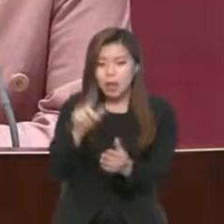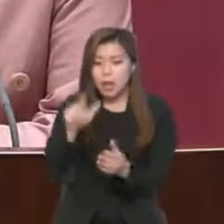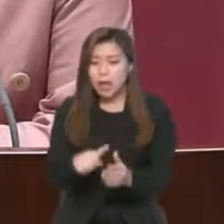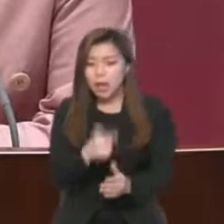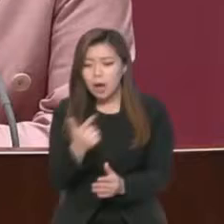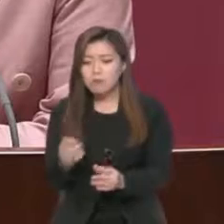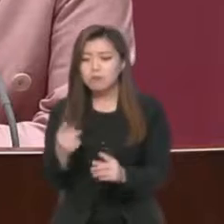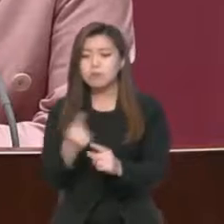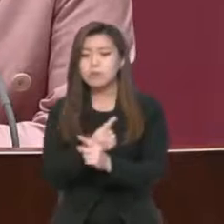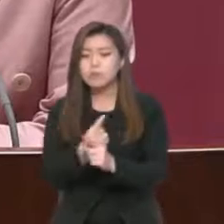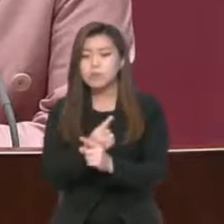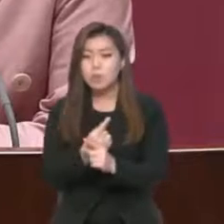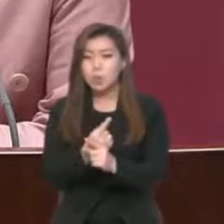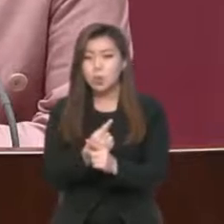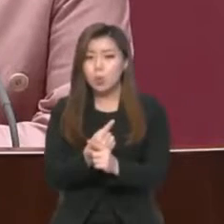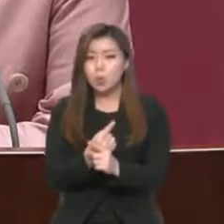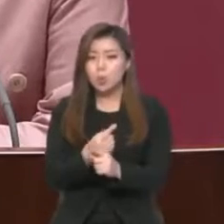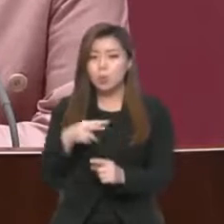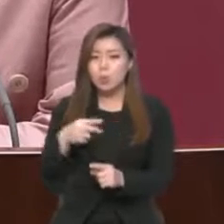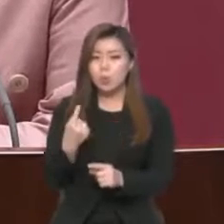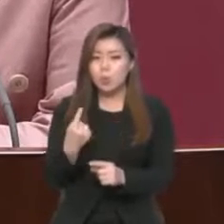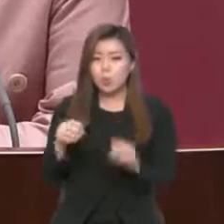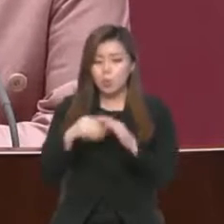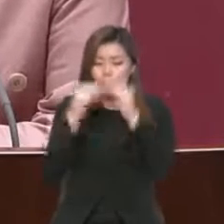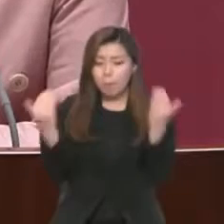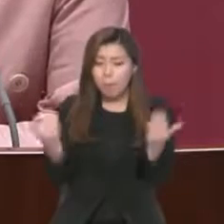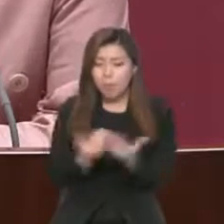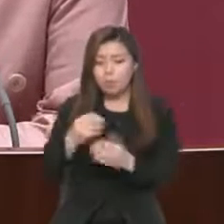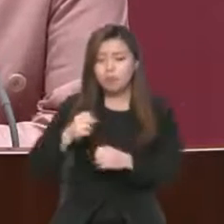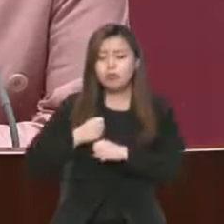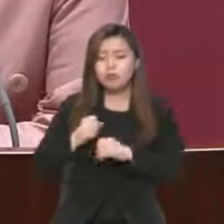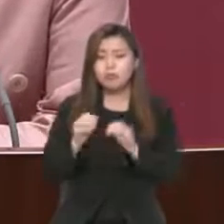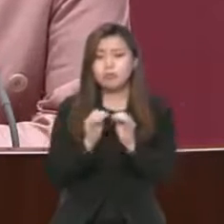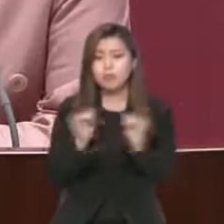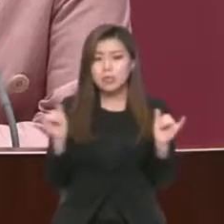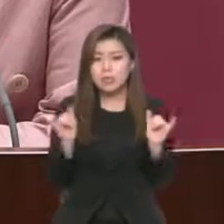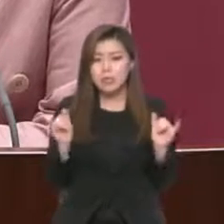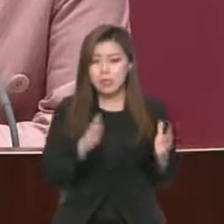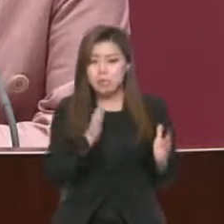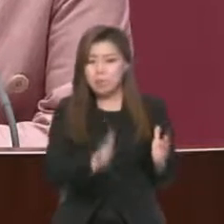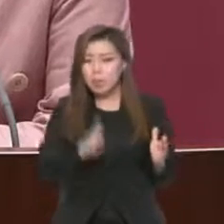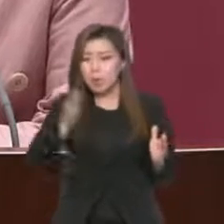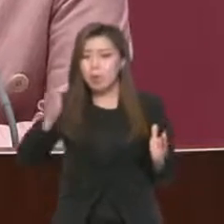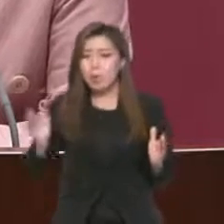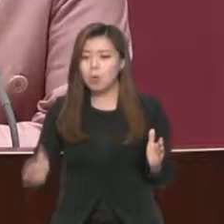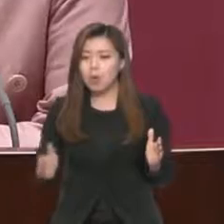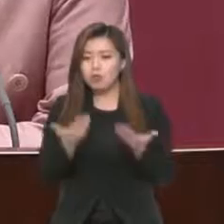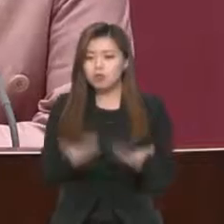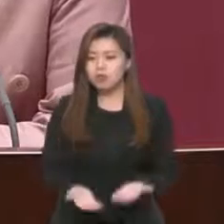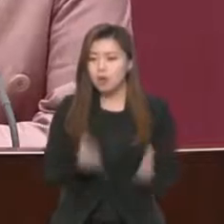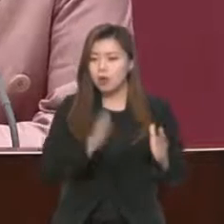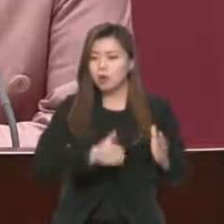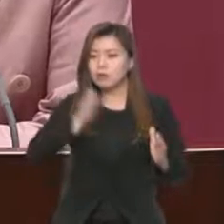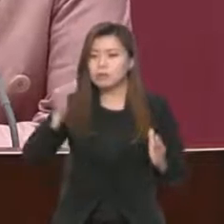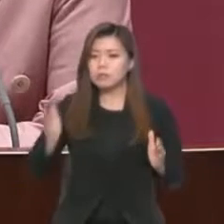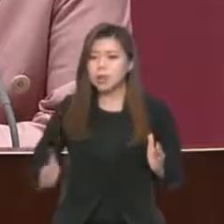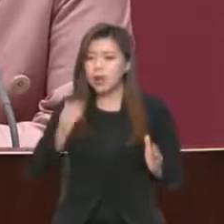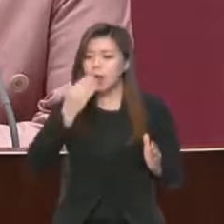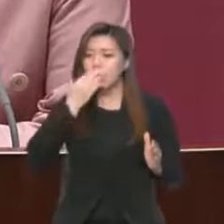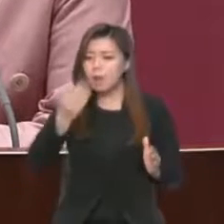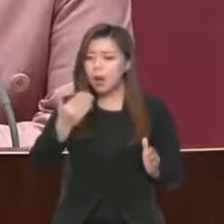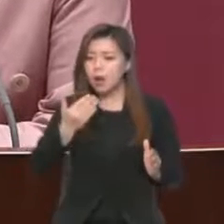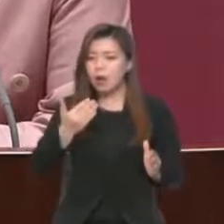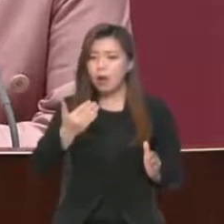진료하고 그래도 대한민국의 모든 병사들을 앞으로 병가 연장을 전화로 해서 나중에 또 진단서